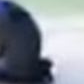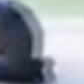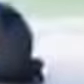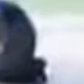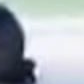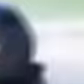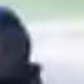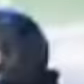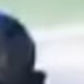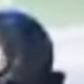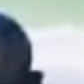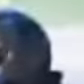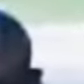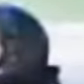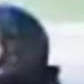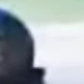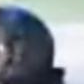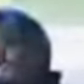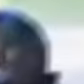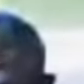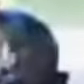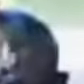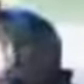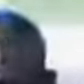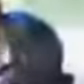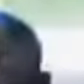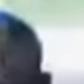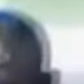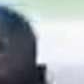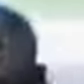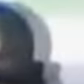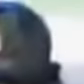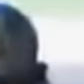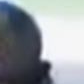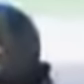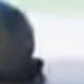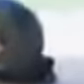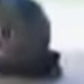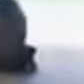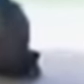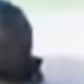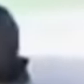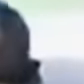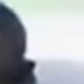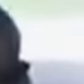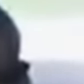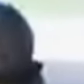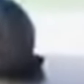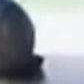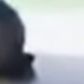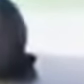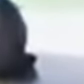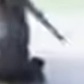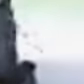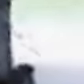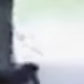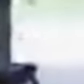na pamamahayag, yan ang ating tunay na pagmamahal, yan yan ang